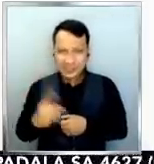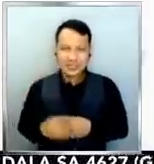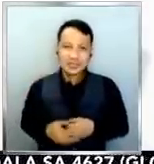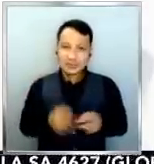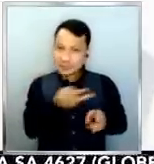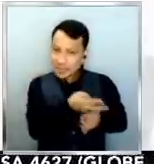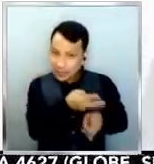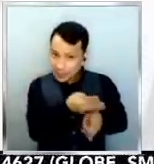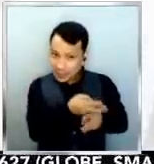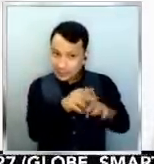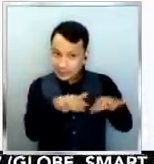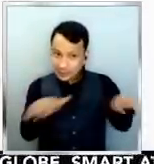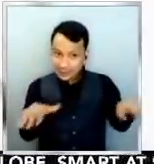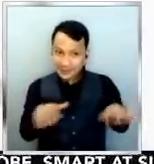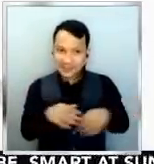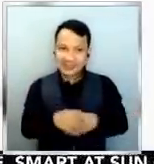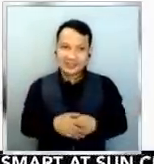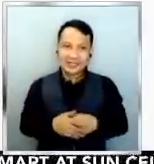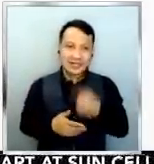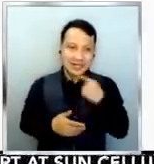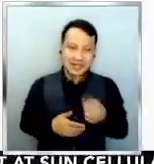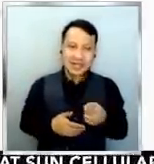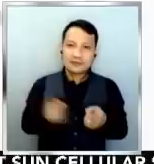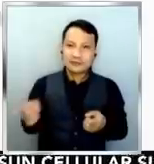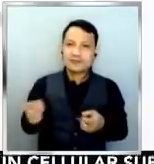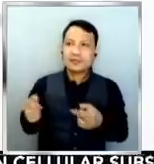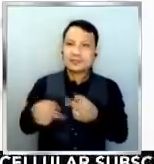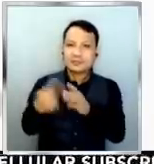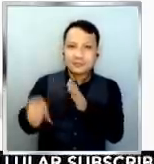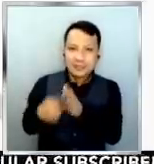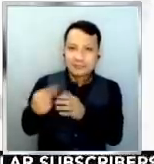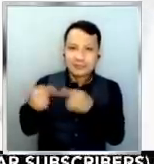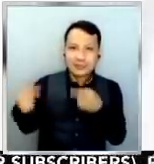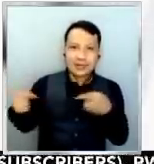pamilya, minsan may mga alitan.